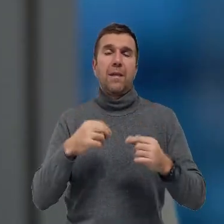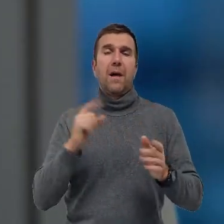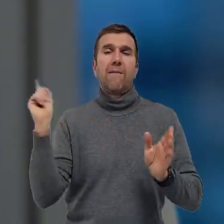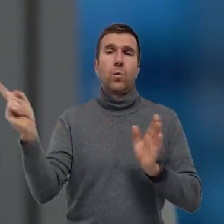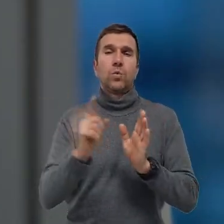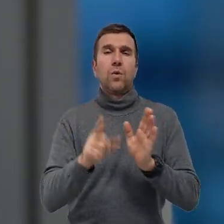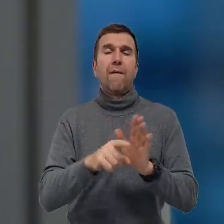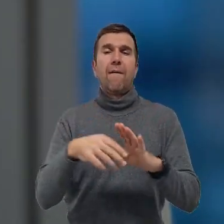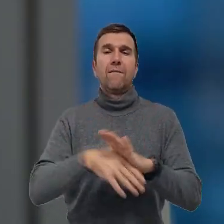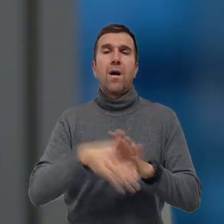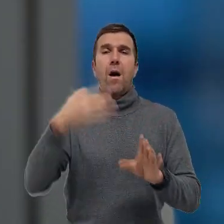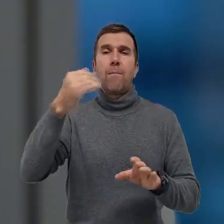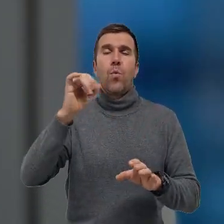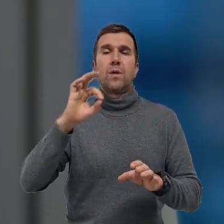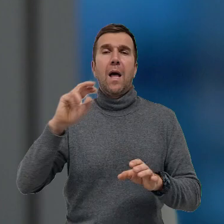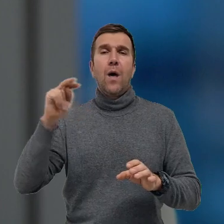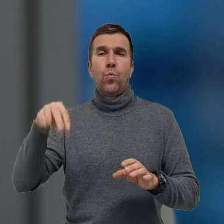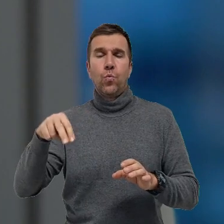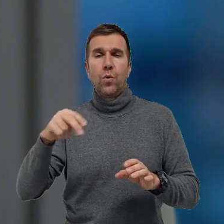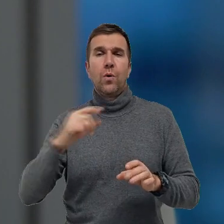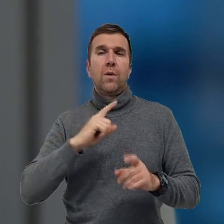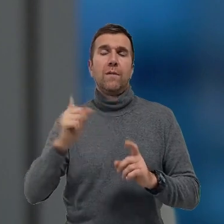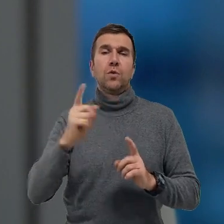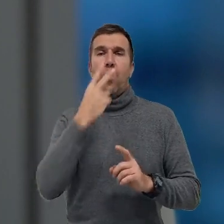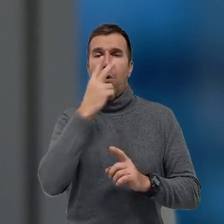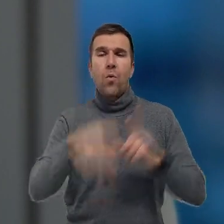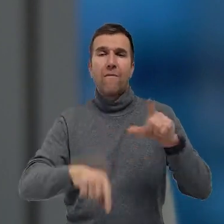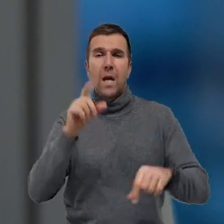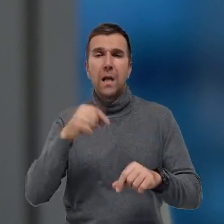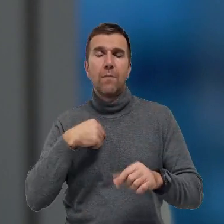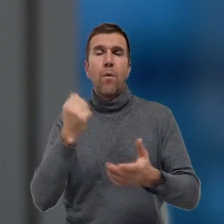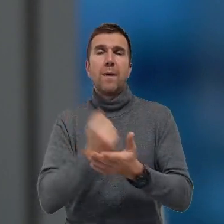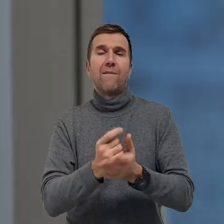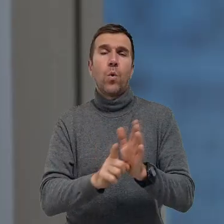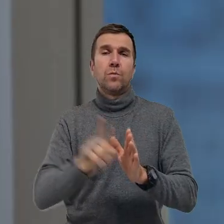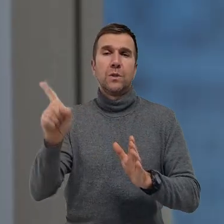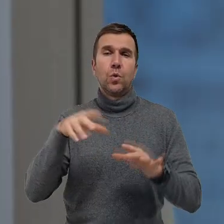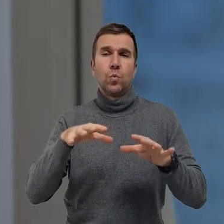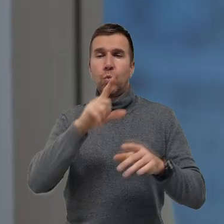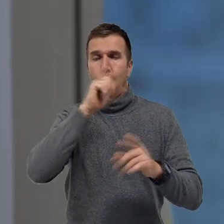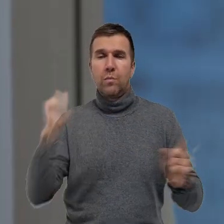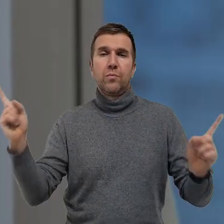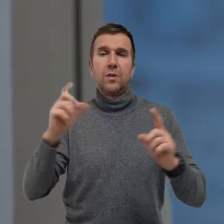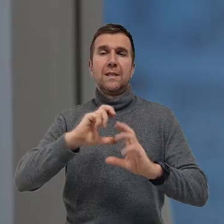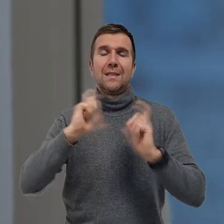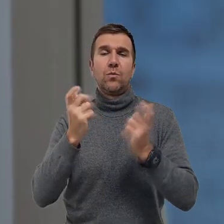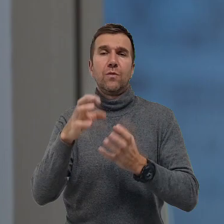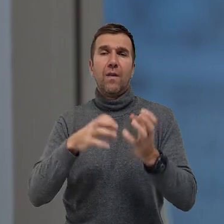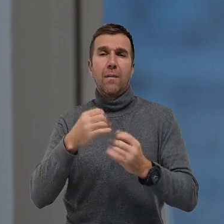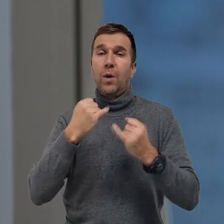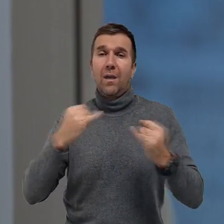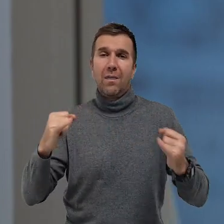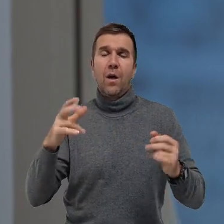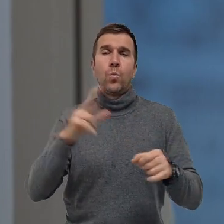na konferencję w Montrealu, gdzie poznałam wielu prawników zajmujących się prawem kosmicznym. I byli to całkowicie inni prawnicy